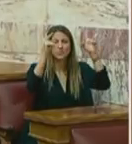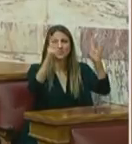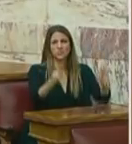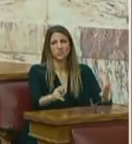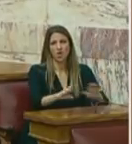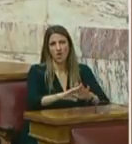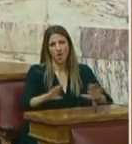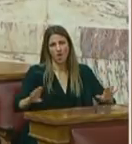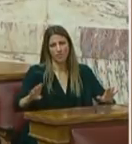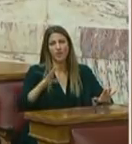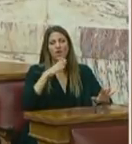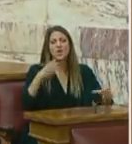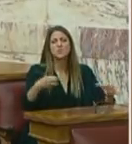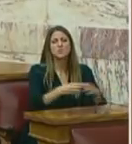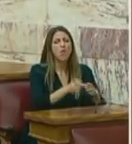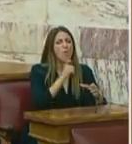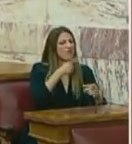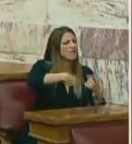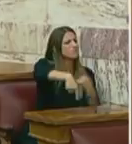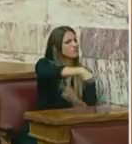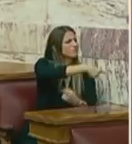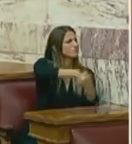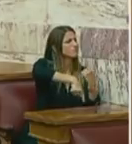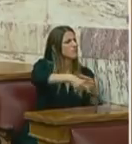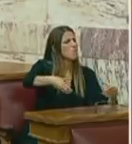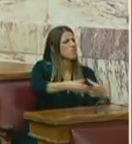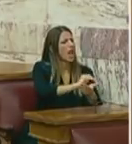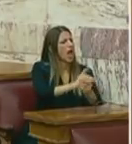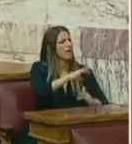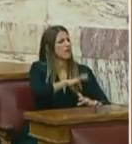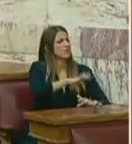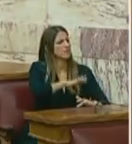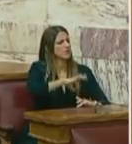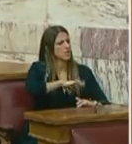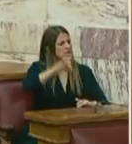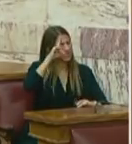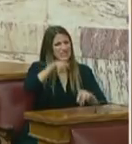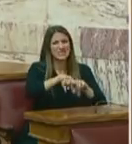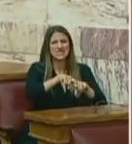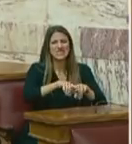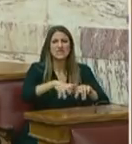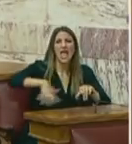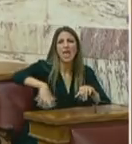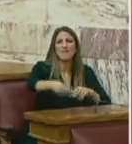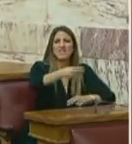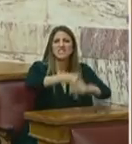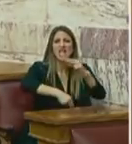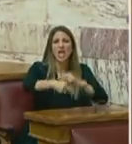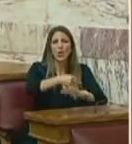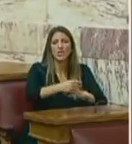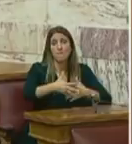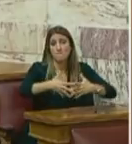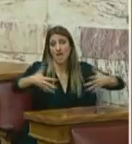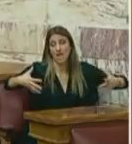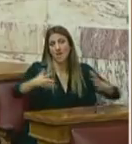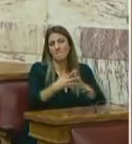των κομμάτων, των μεγάλων κομμάτων, για την κατάτμιση των μεγάλων περιφερειών, όπως η δεύτερη εκλογική